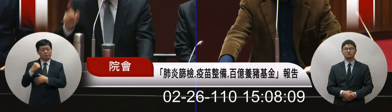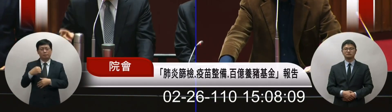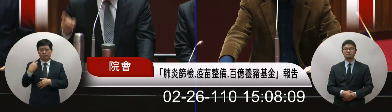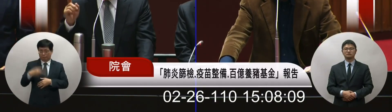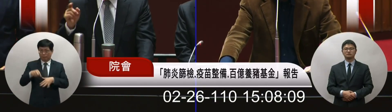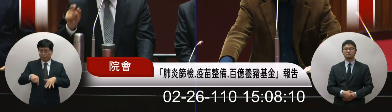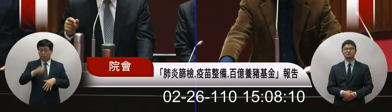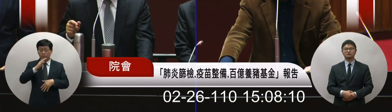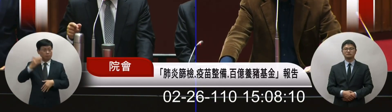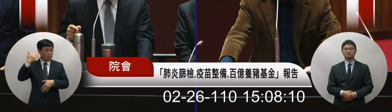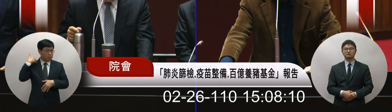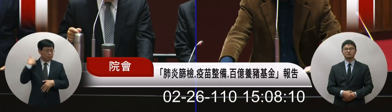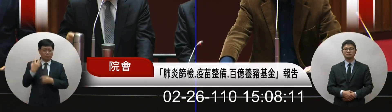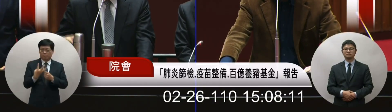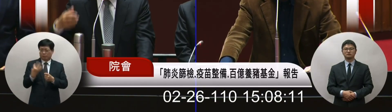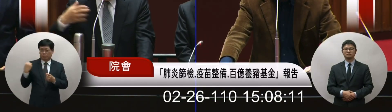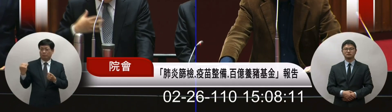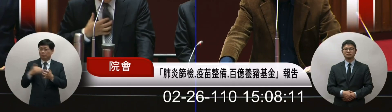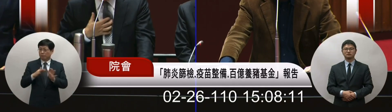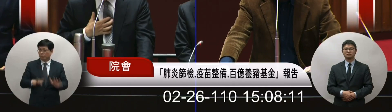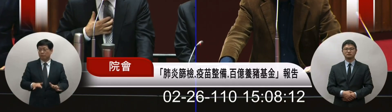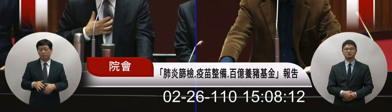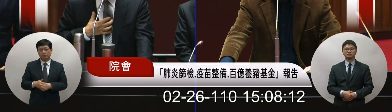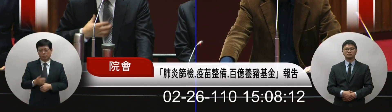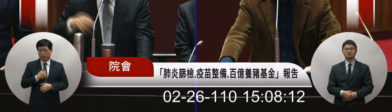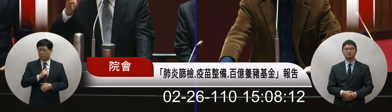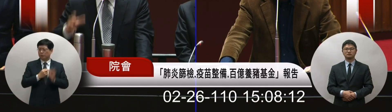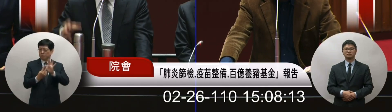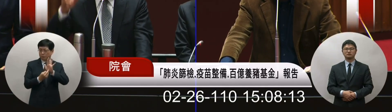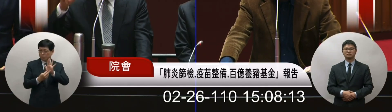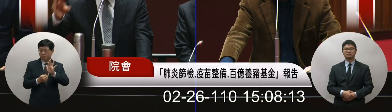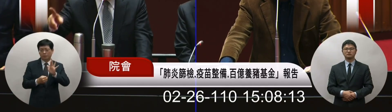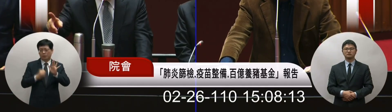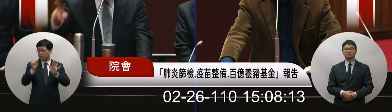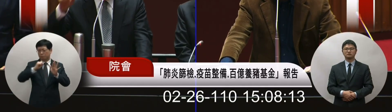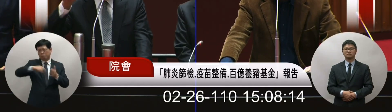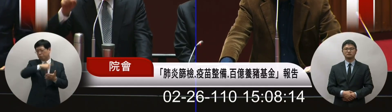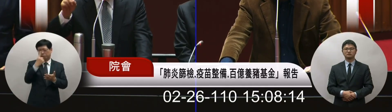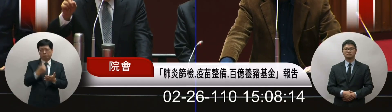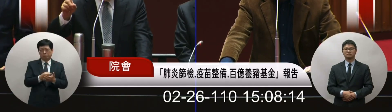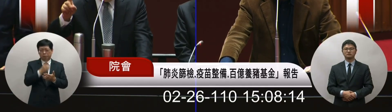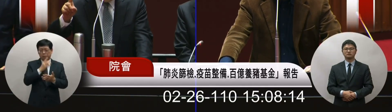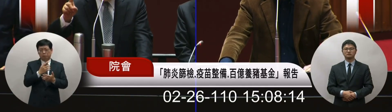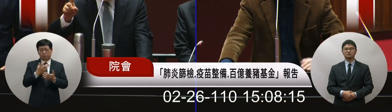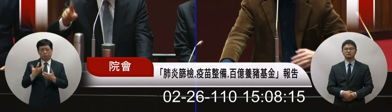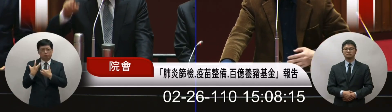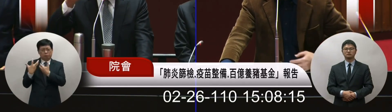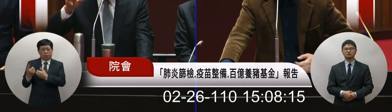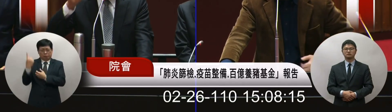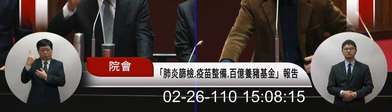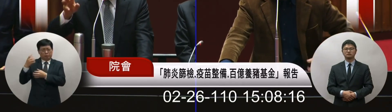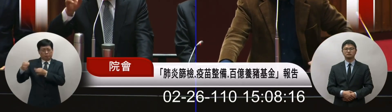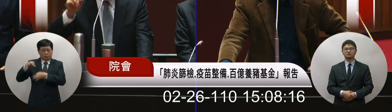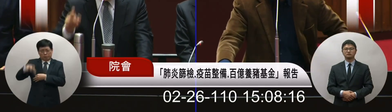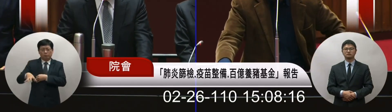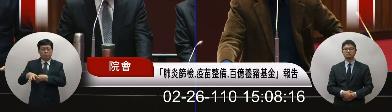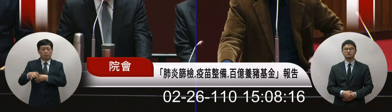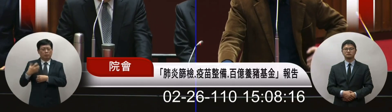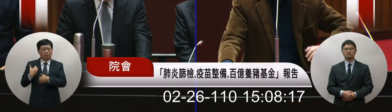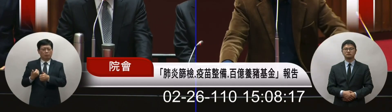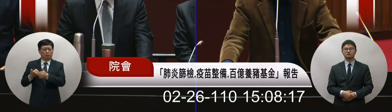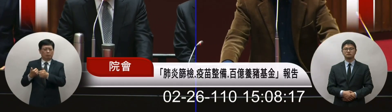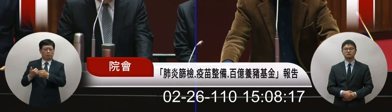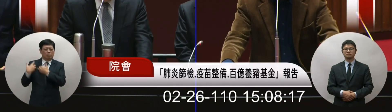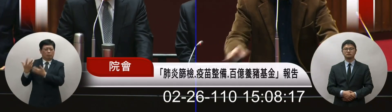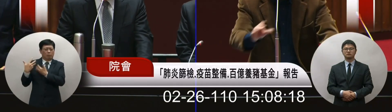这也是过去多少年来我们一直主张不要把所有鸡蛋放在一个篮子，不要过度依赖中